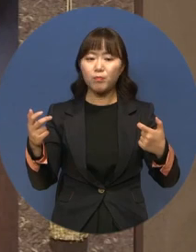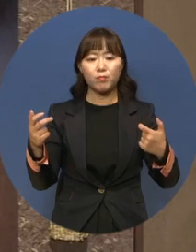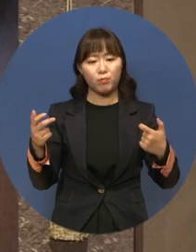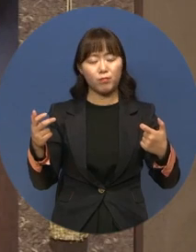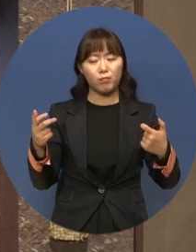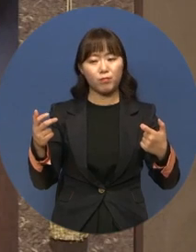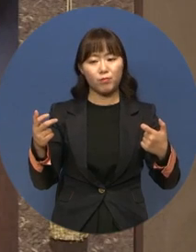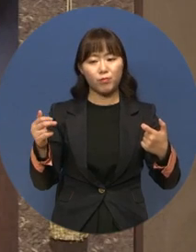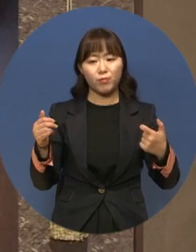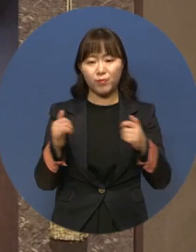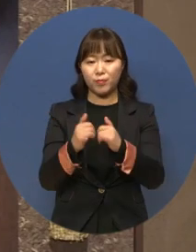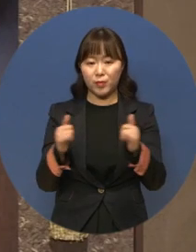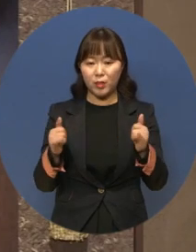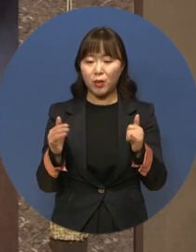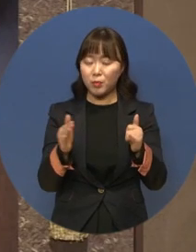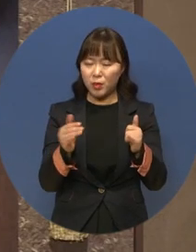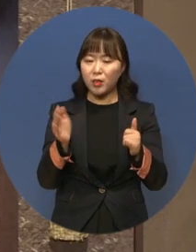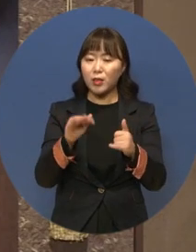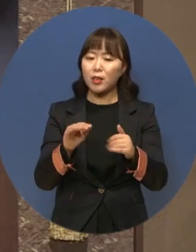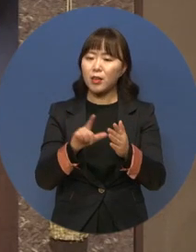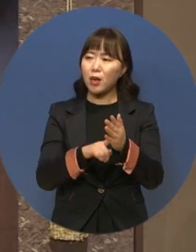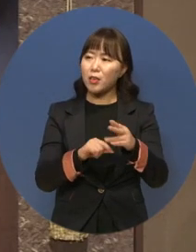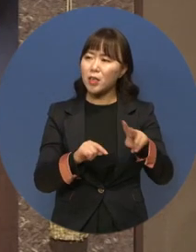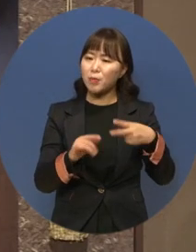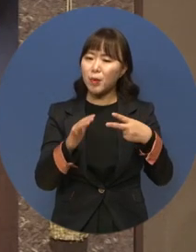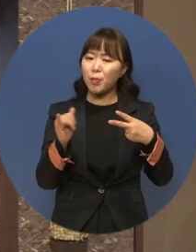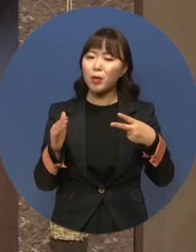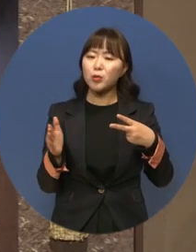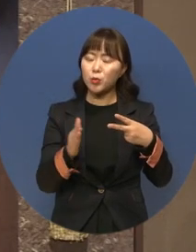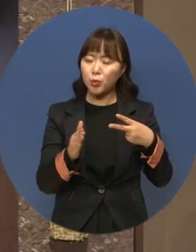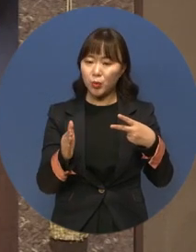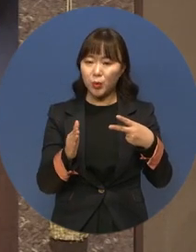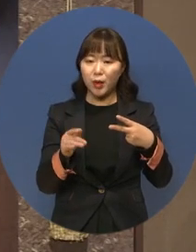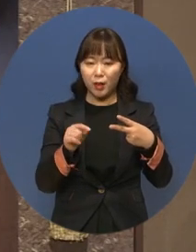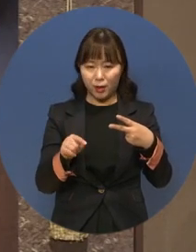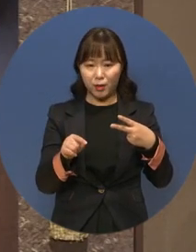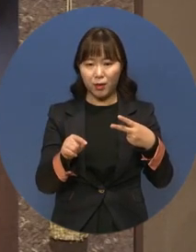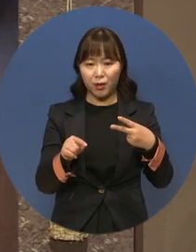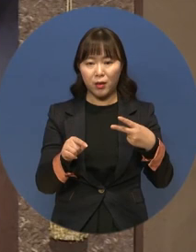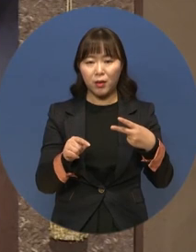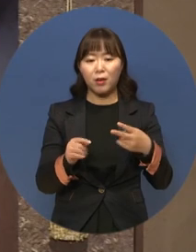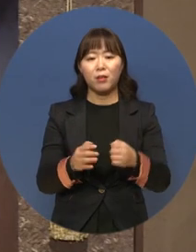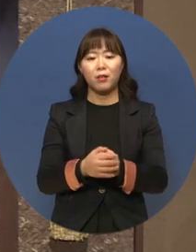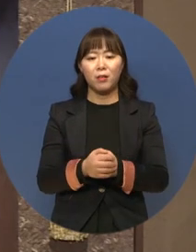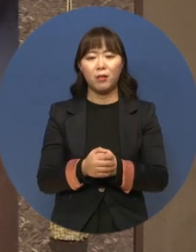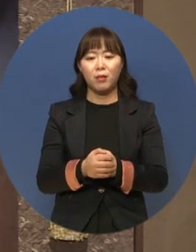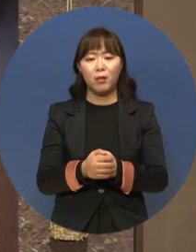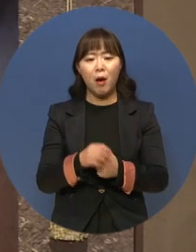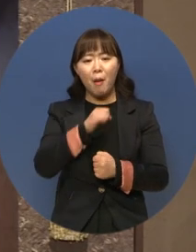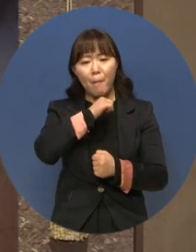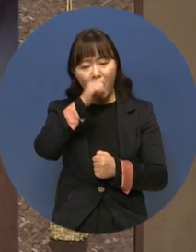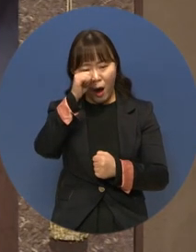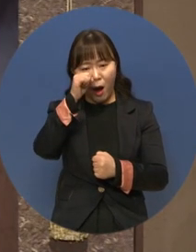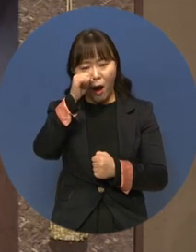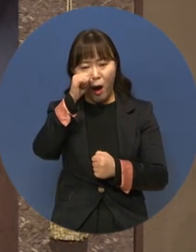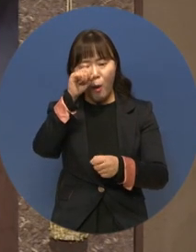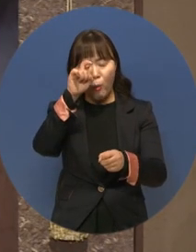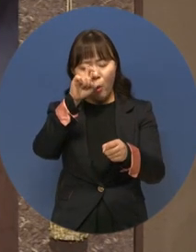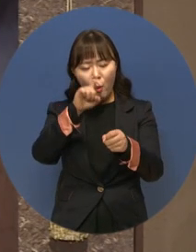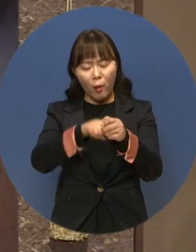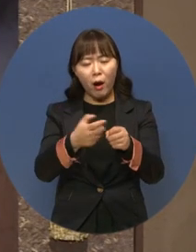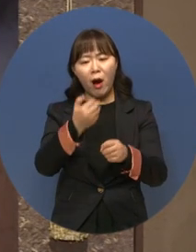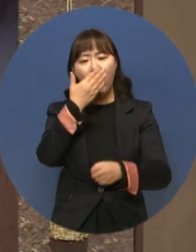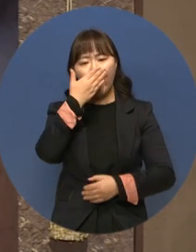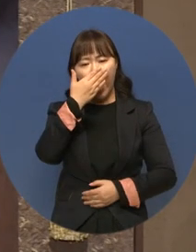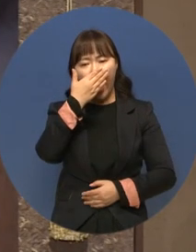지금의 한 6, 70명에서 네. 거의 200명가량 이상의 당선을 목표로 할